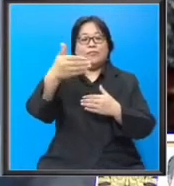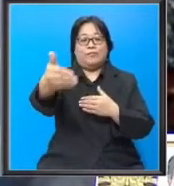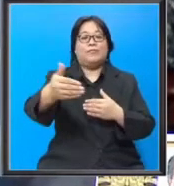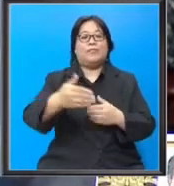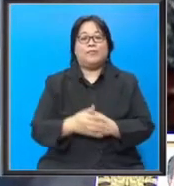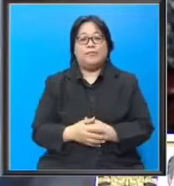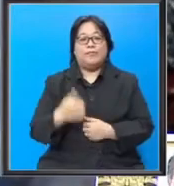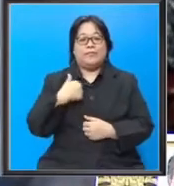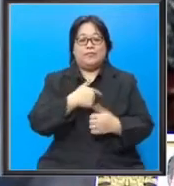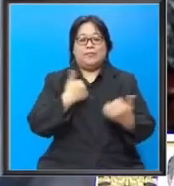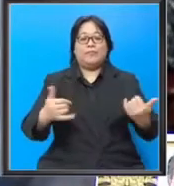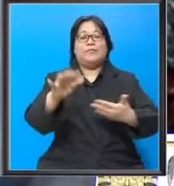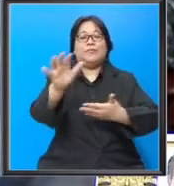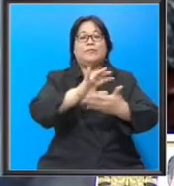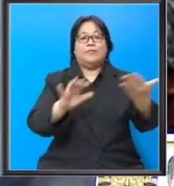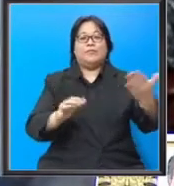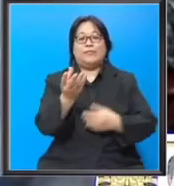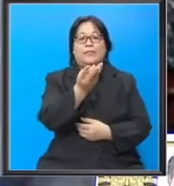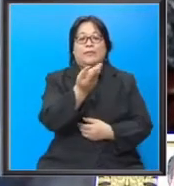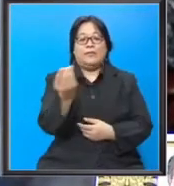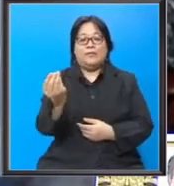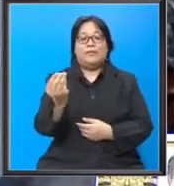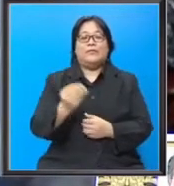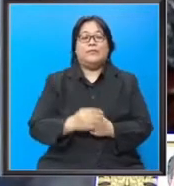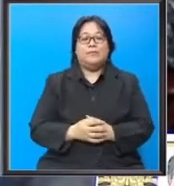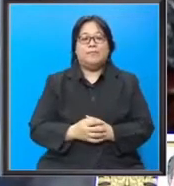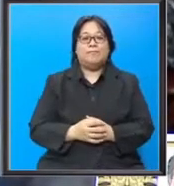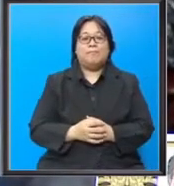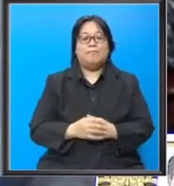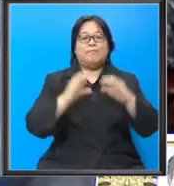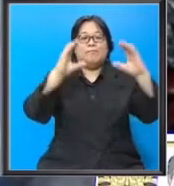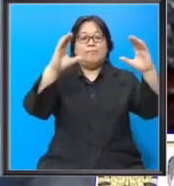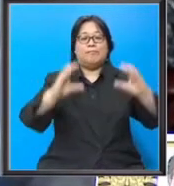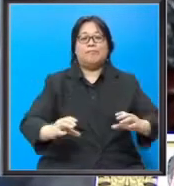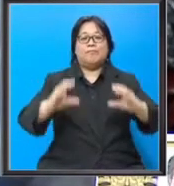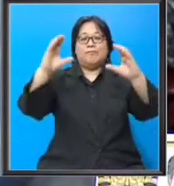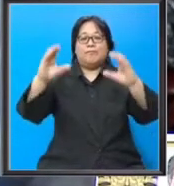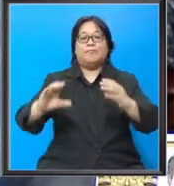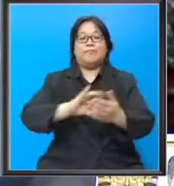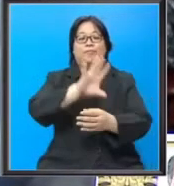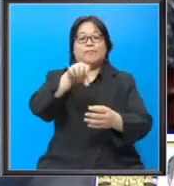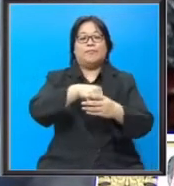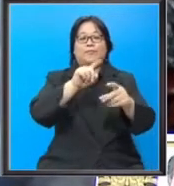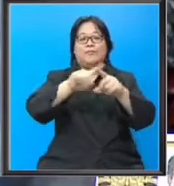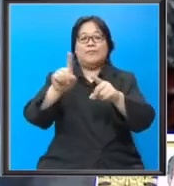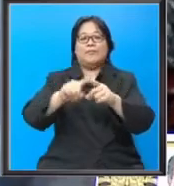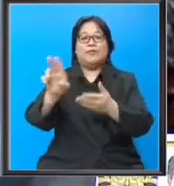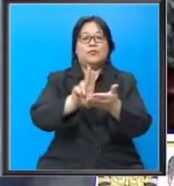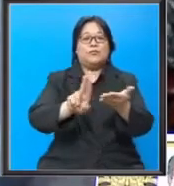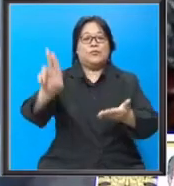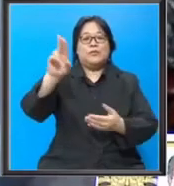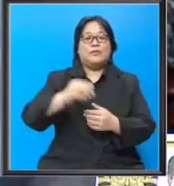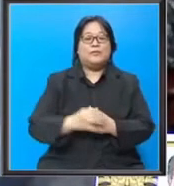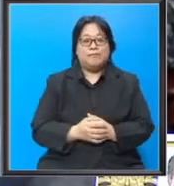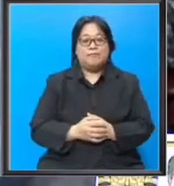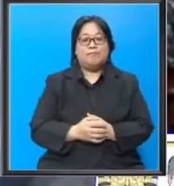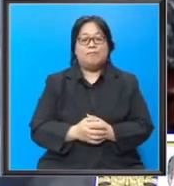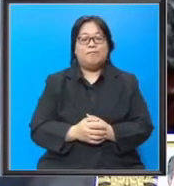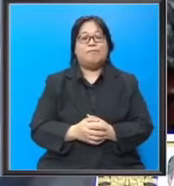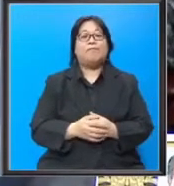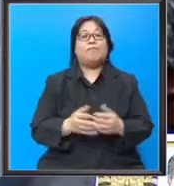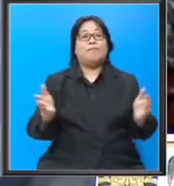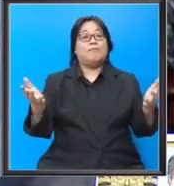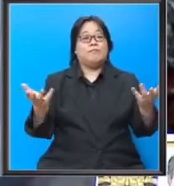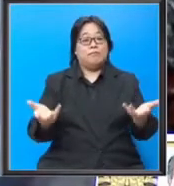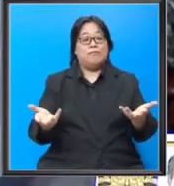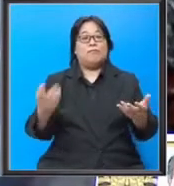Jawa jadi kita dalam rangka tentang beberapa mekanisme dan melibatkan bopeh Ini mesti jadi untuk